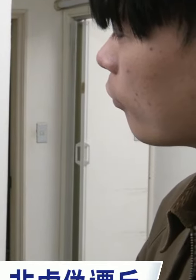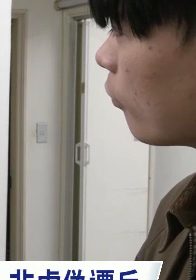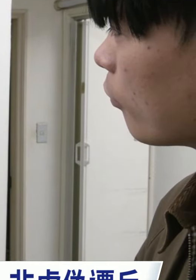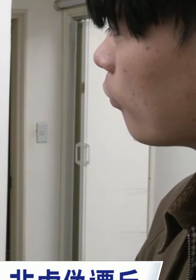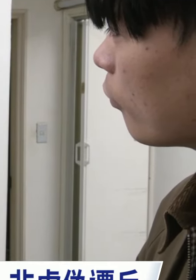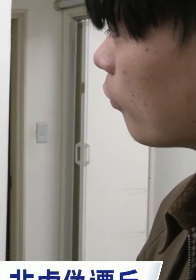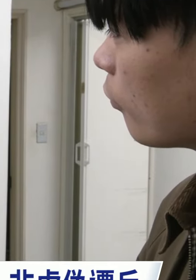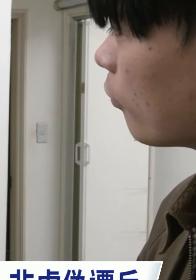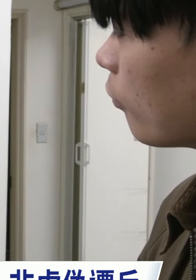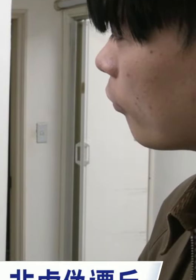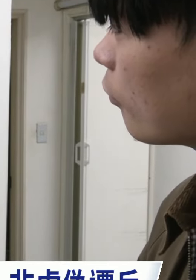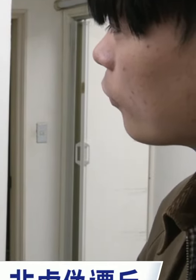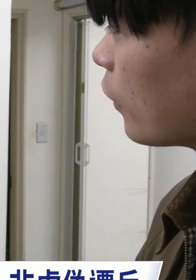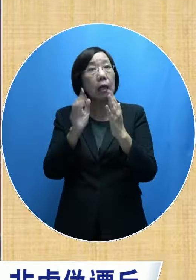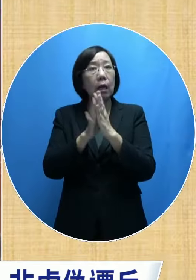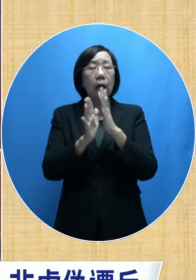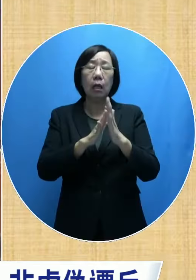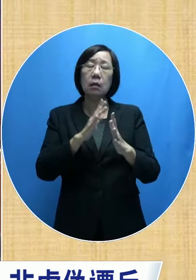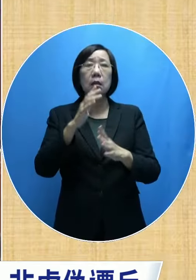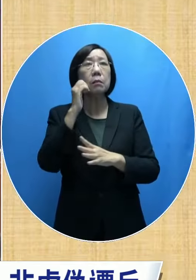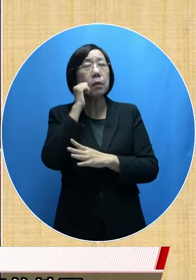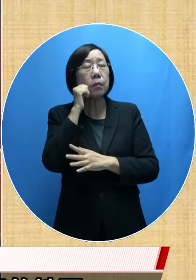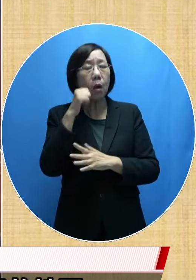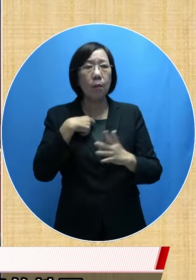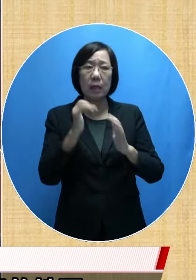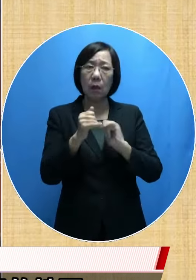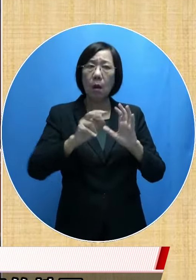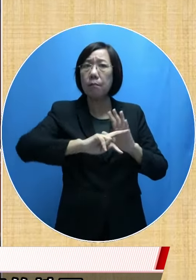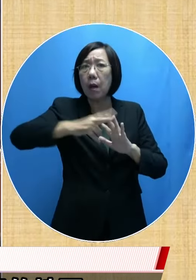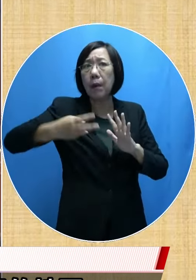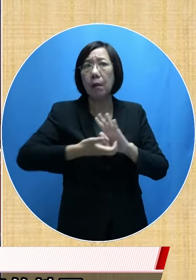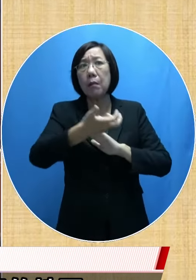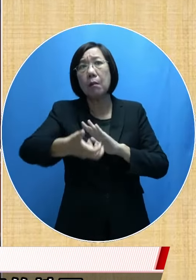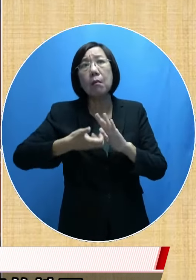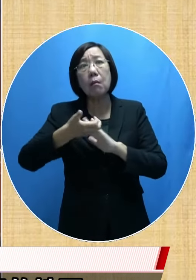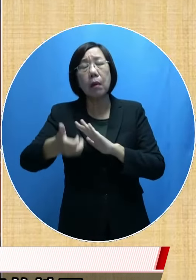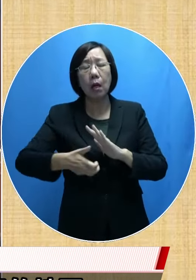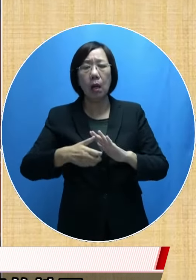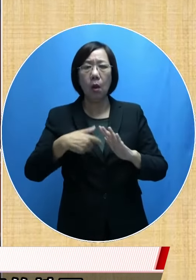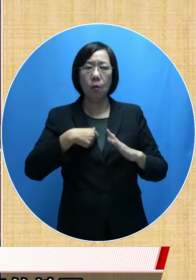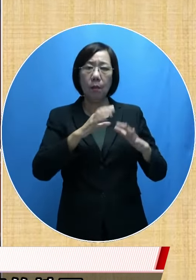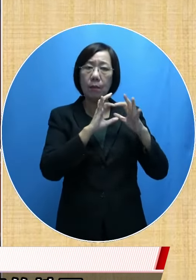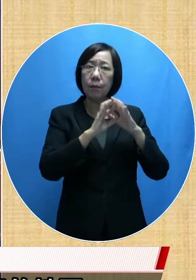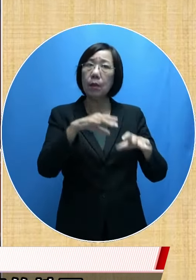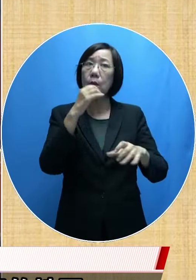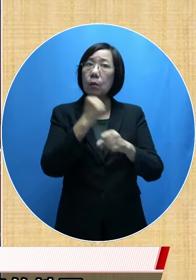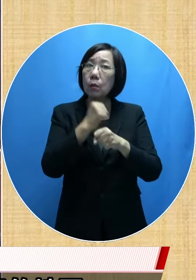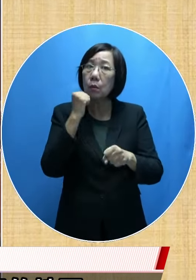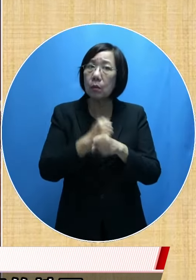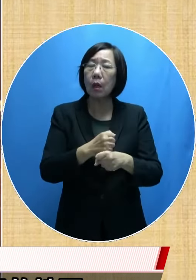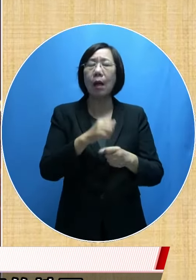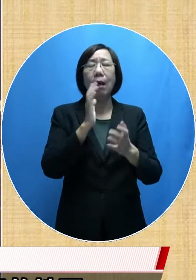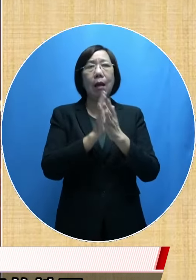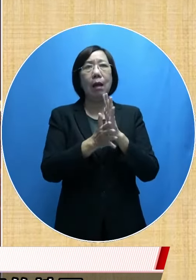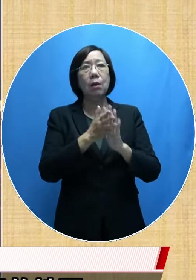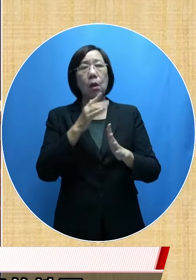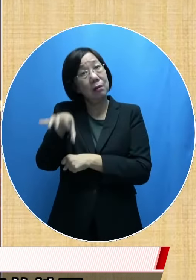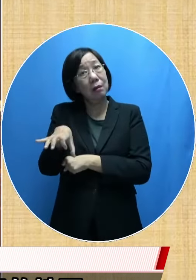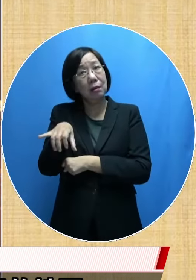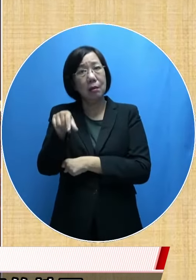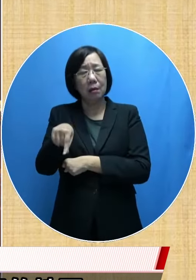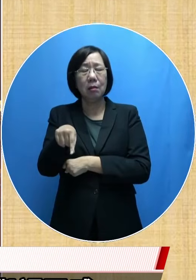住概念提出的这番意见。 人民基于持续就业而与所处的地